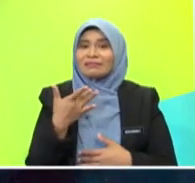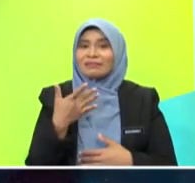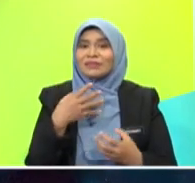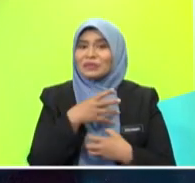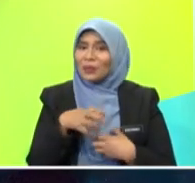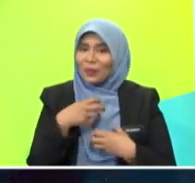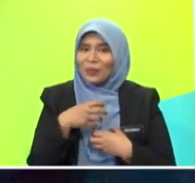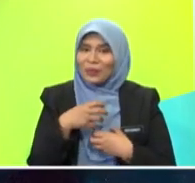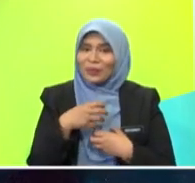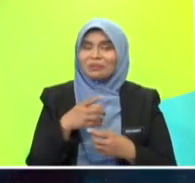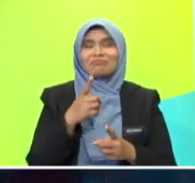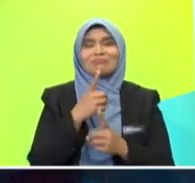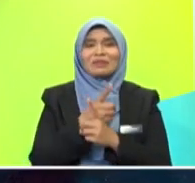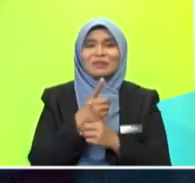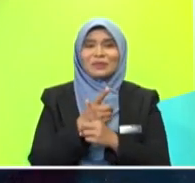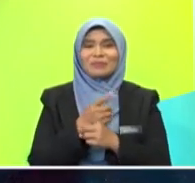serono